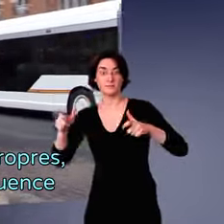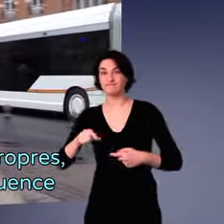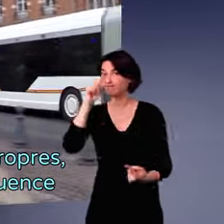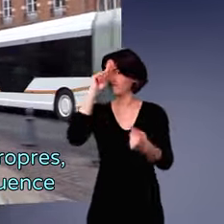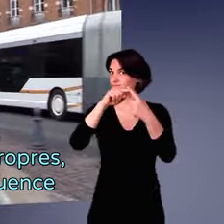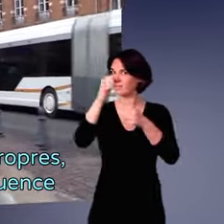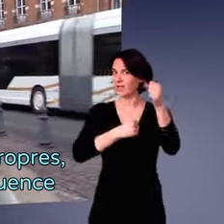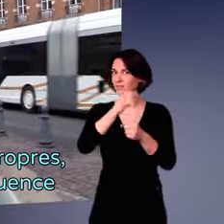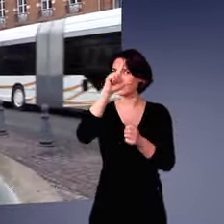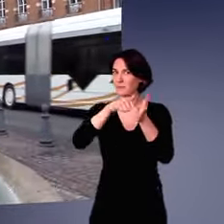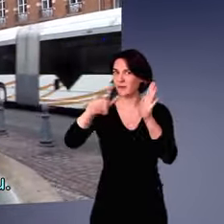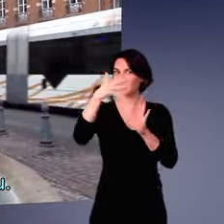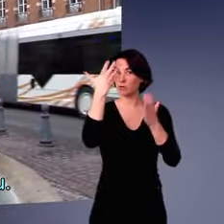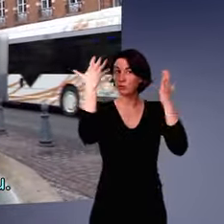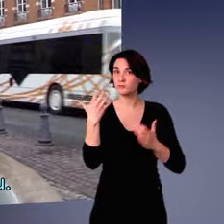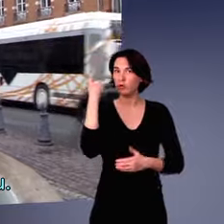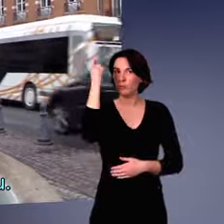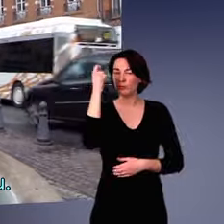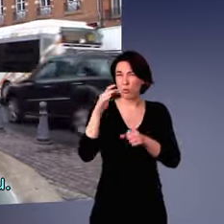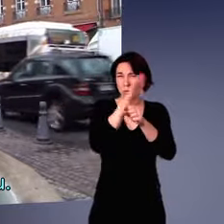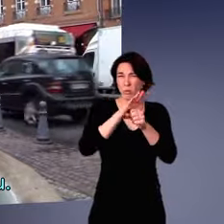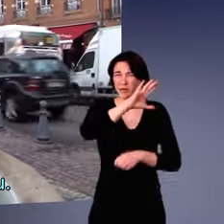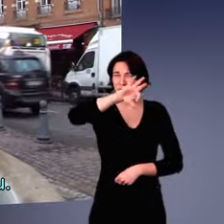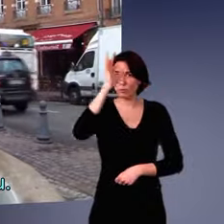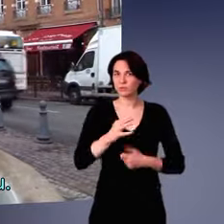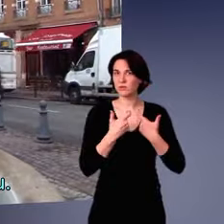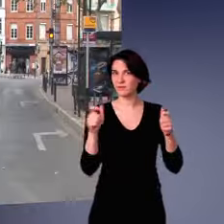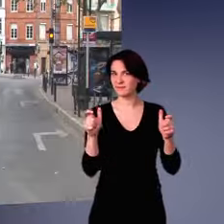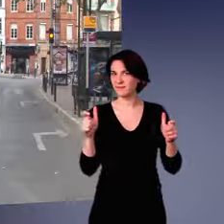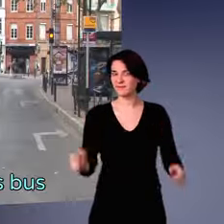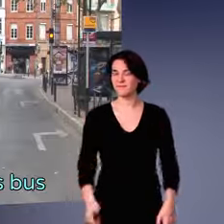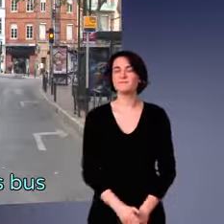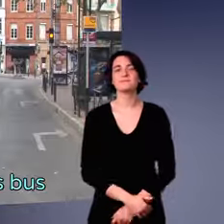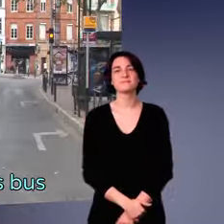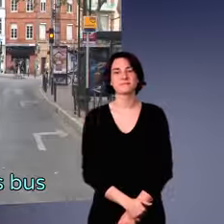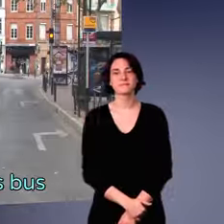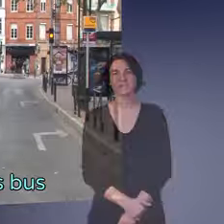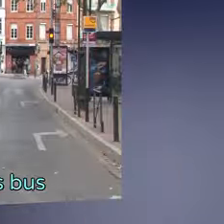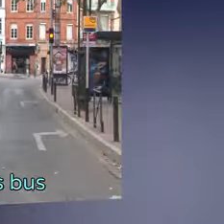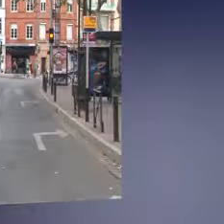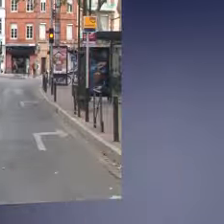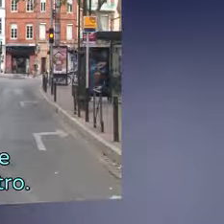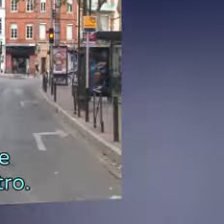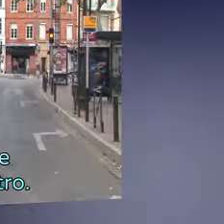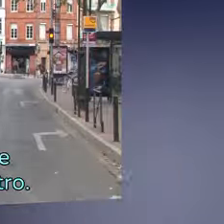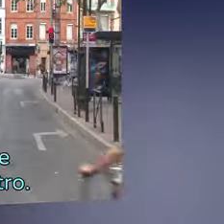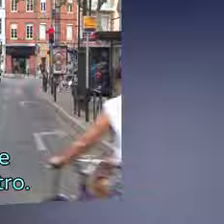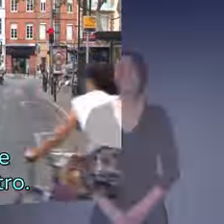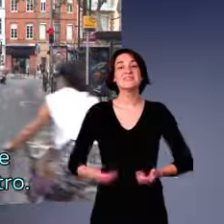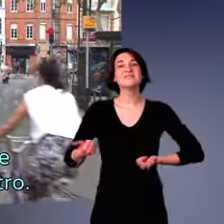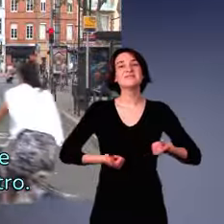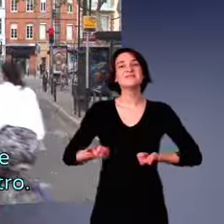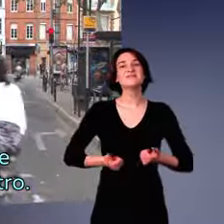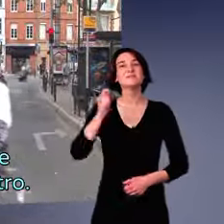Linéo à forte fréquence et les grandes lignes structurantes du réseau le niveau de service de ces bus est quasiment